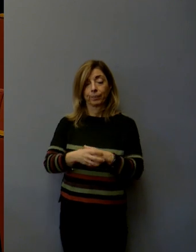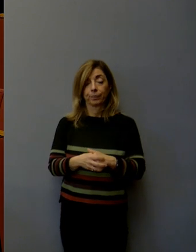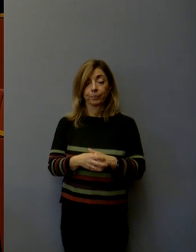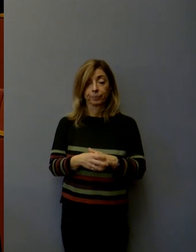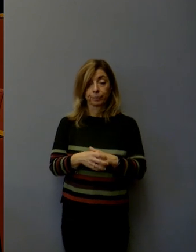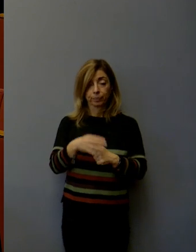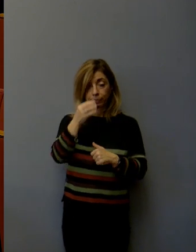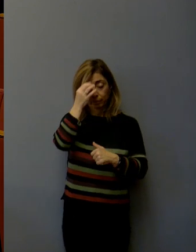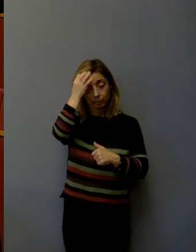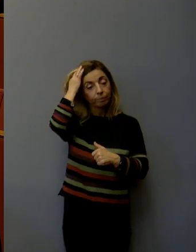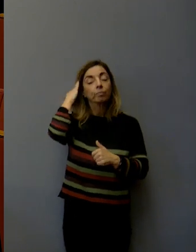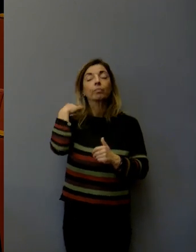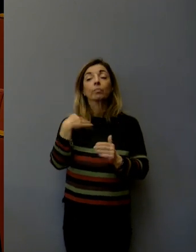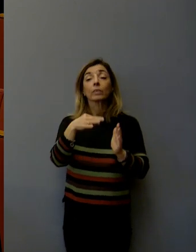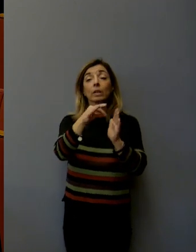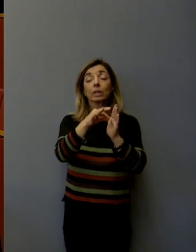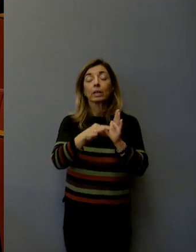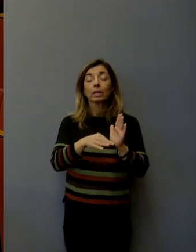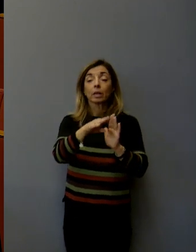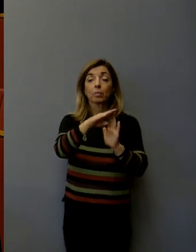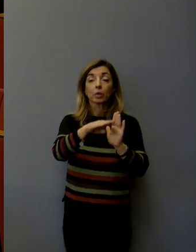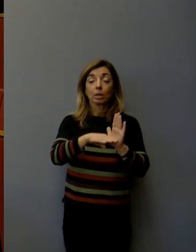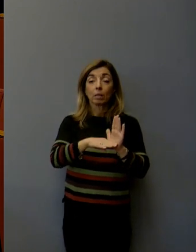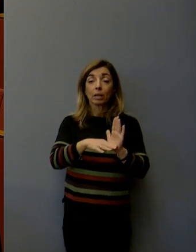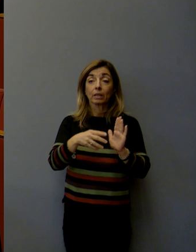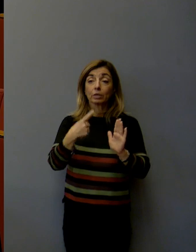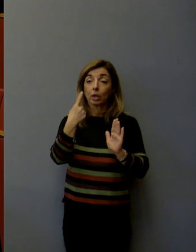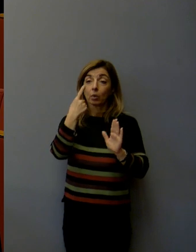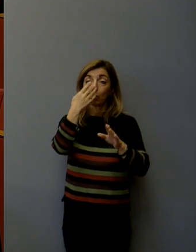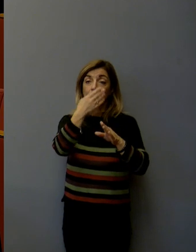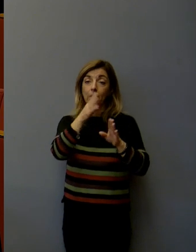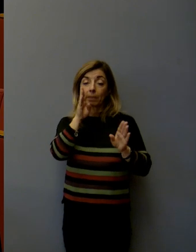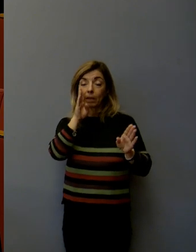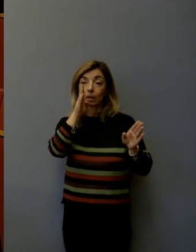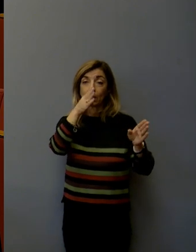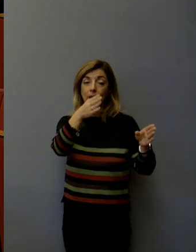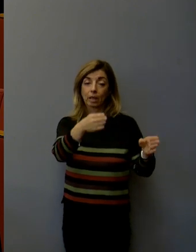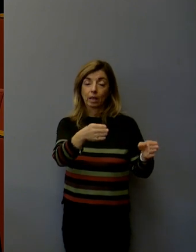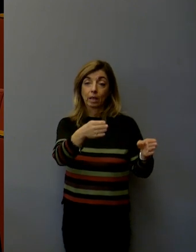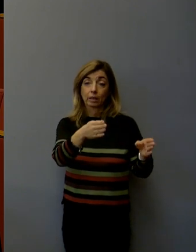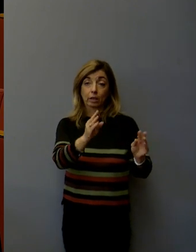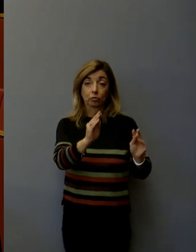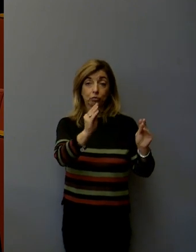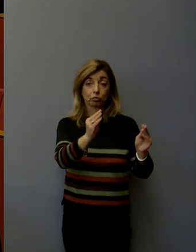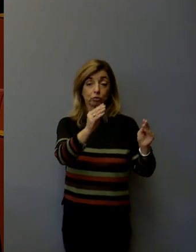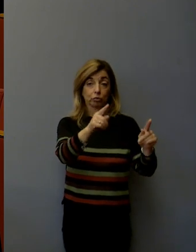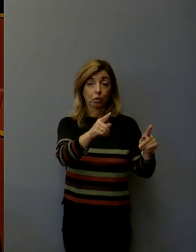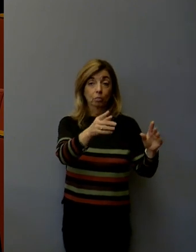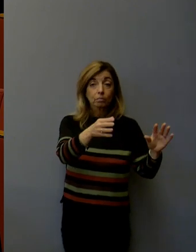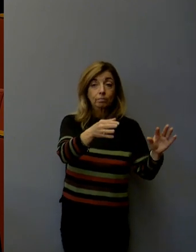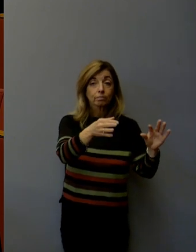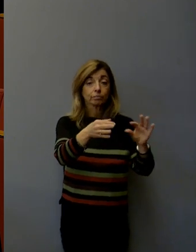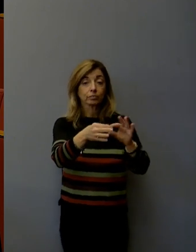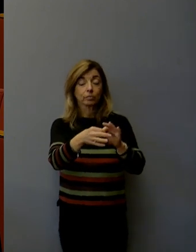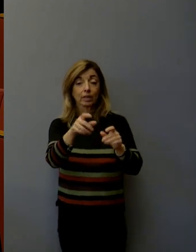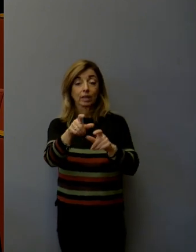nelle linee programmatiche tra l'altro c'è una parte dedicata ai giovani anzi associata anche agli anziani e giustamente si utilizzano due